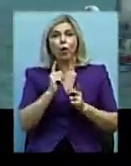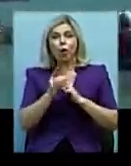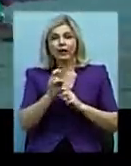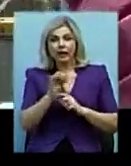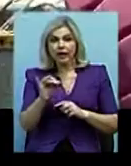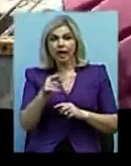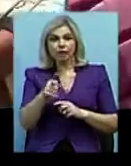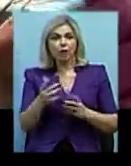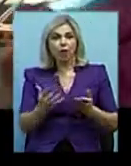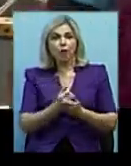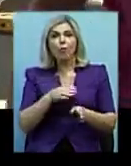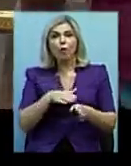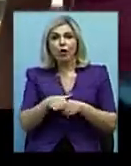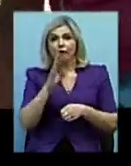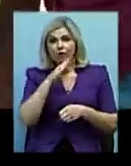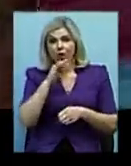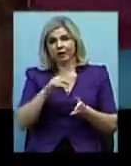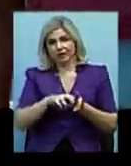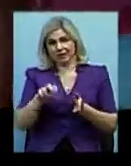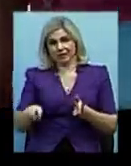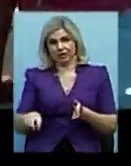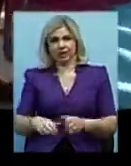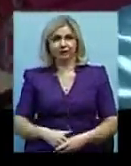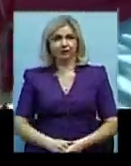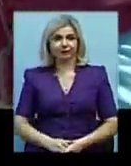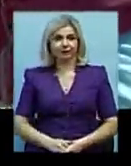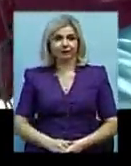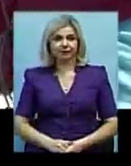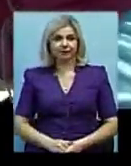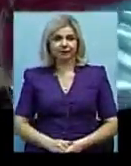хлопця набралася води і з дистанції зійшла.